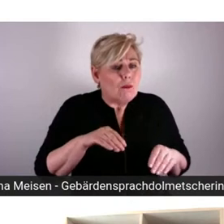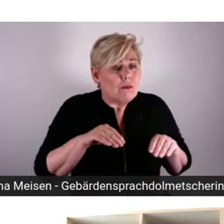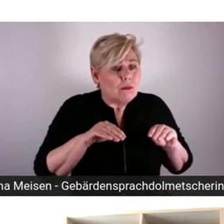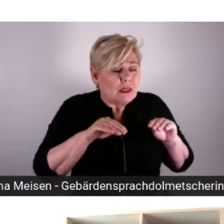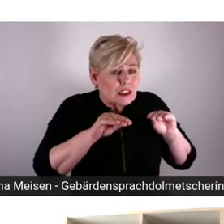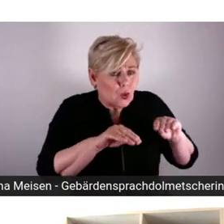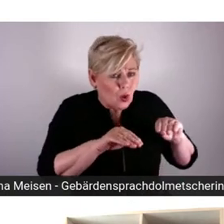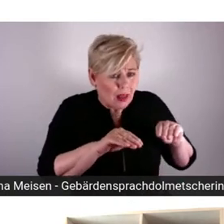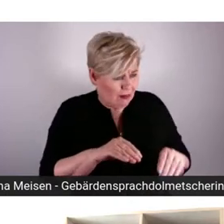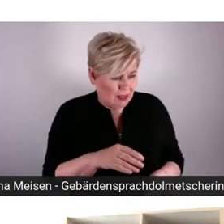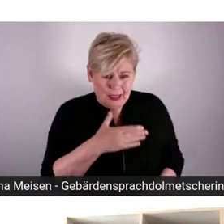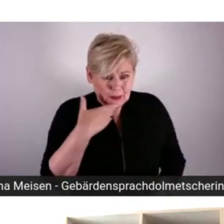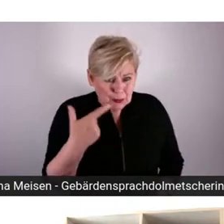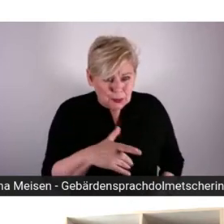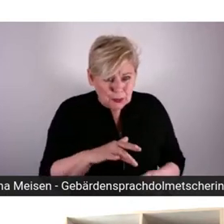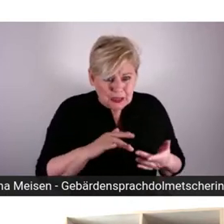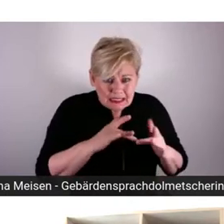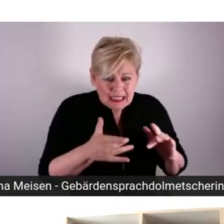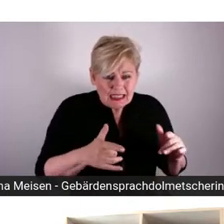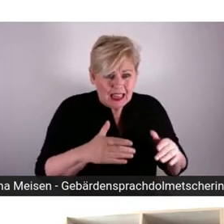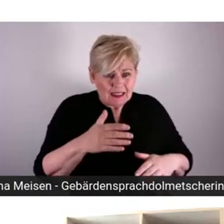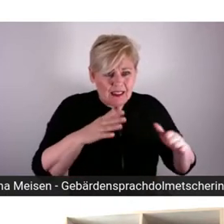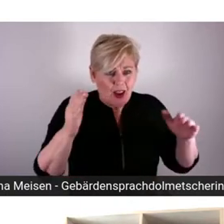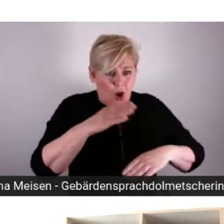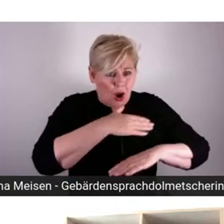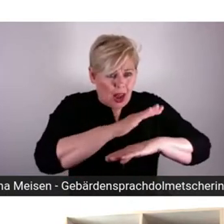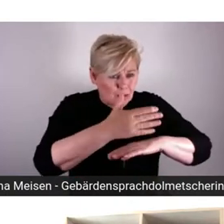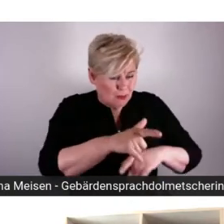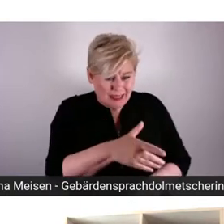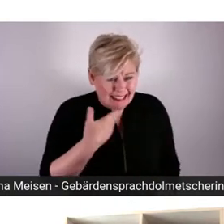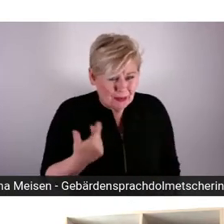keine Endgeräte haben. Aber Endgeräte allein reichen nicht, sondern sie müssen